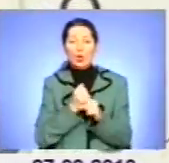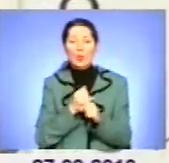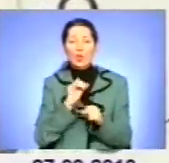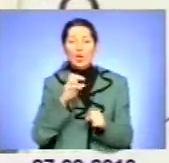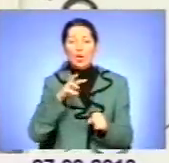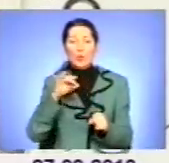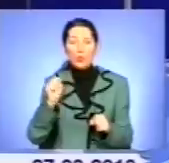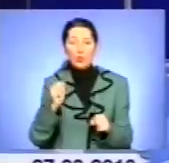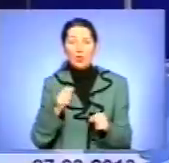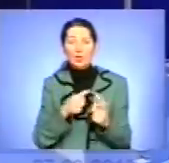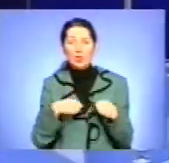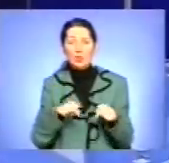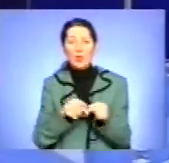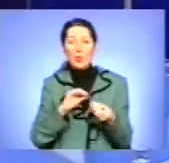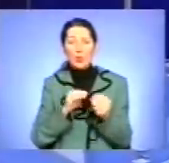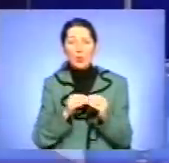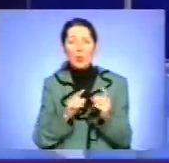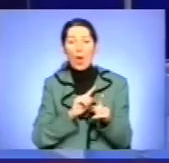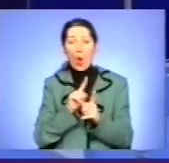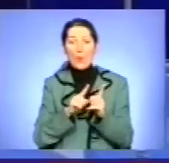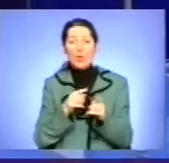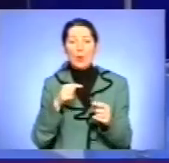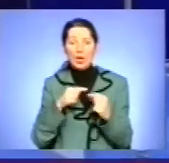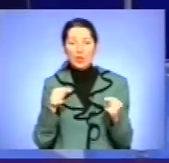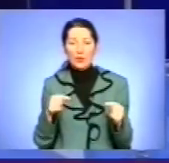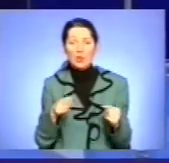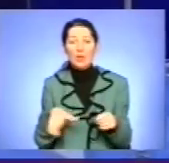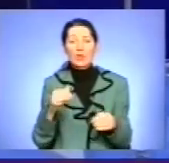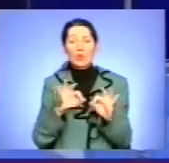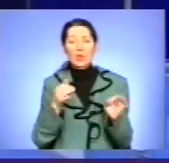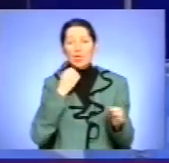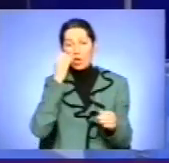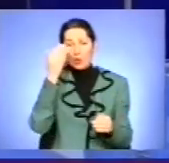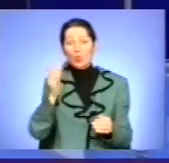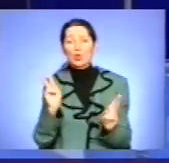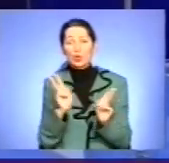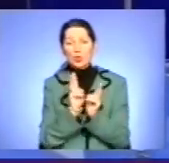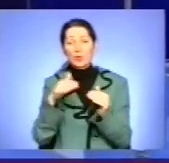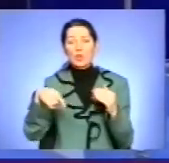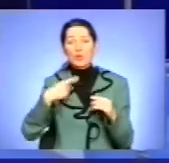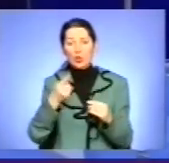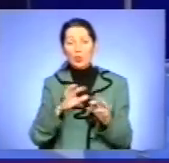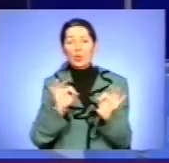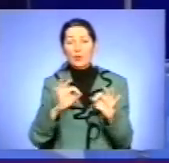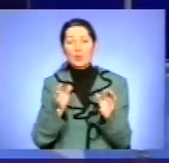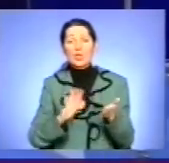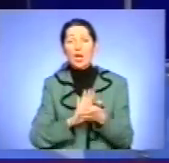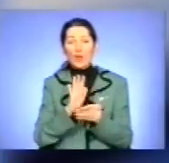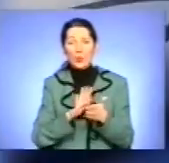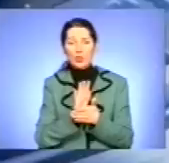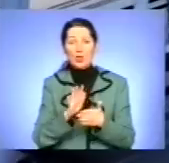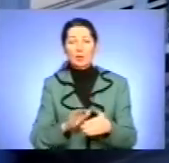з обміном речовин. Це вся інформація. Дякую, що ви з нами і зустрінемось у наступних інформаційних випусках.